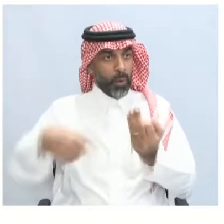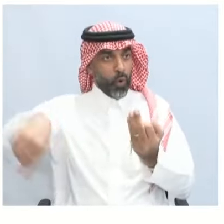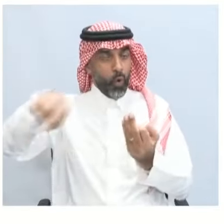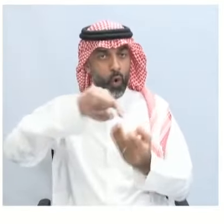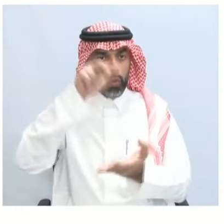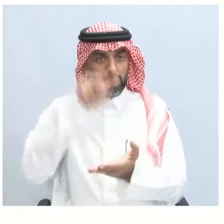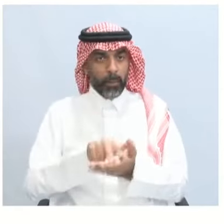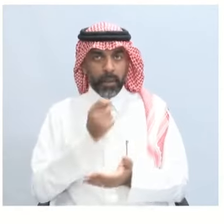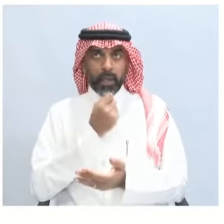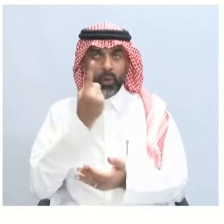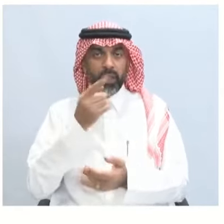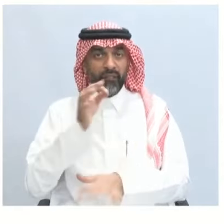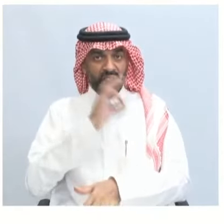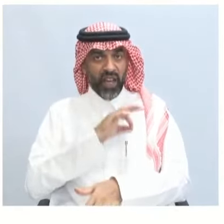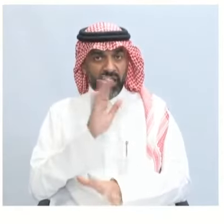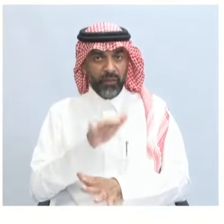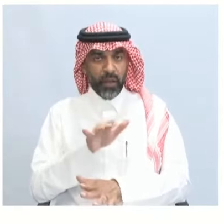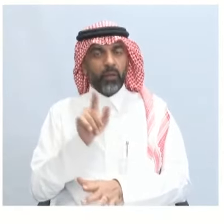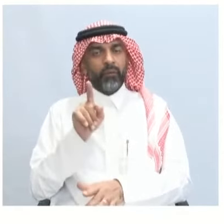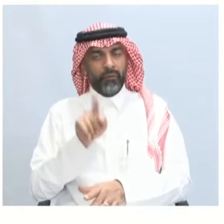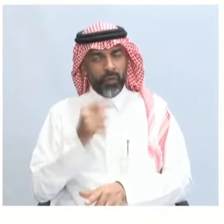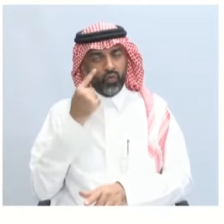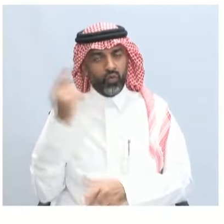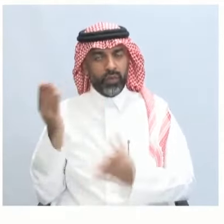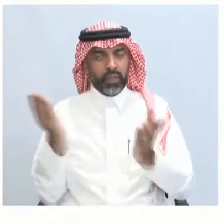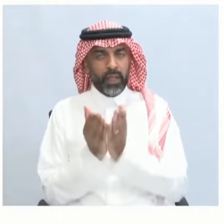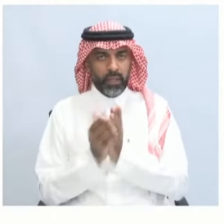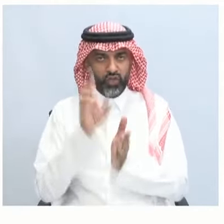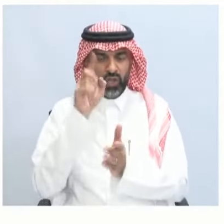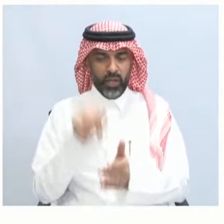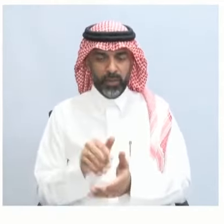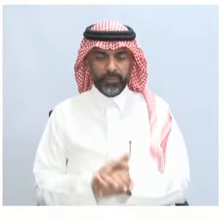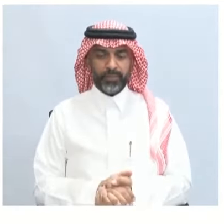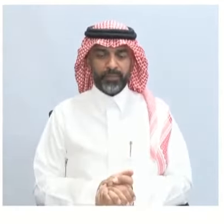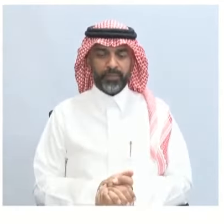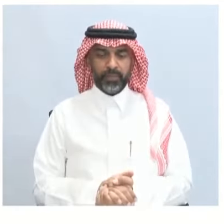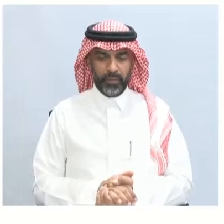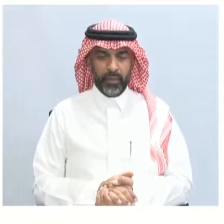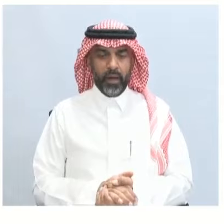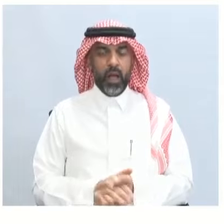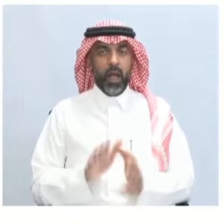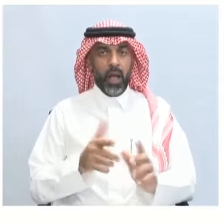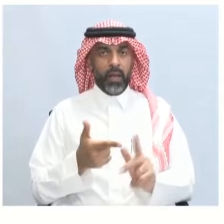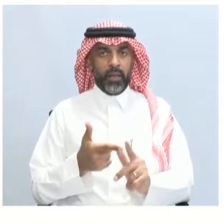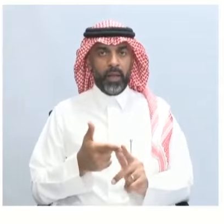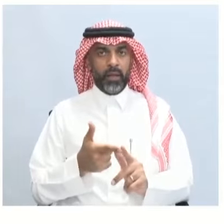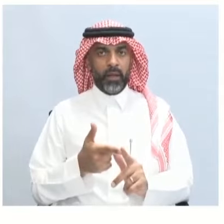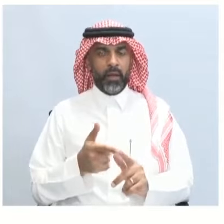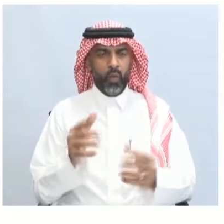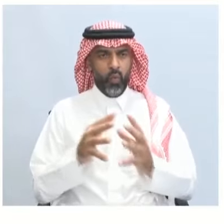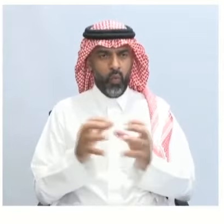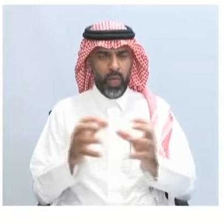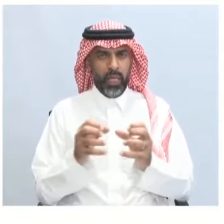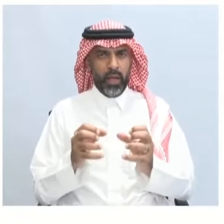في هذا الدرس سنتعلم وسنرى هذه النتائج كذلك سنوضح نتائج التوحيد في الاخره